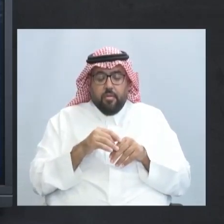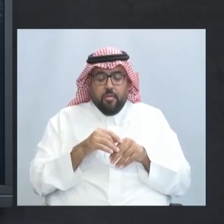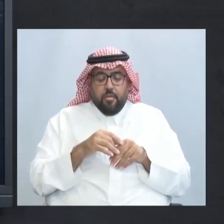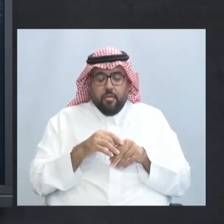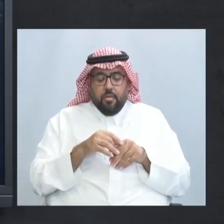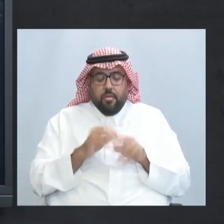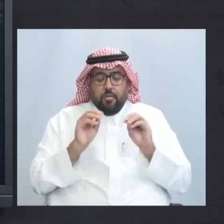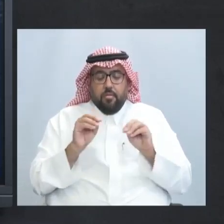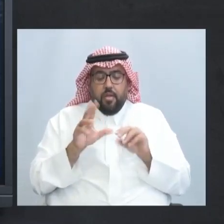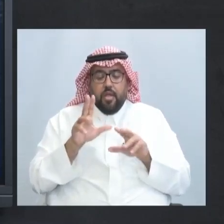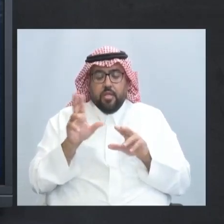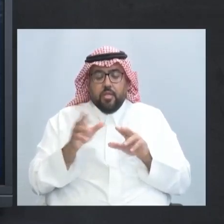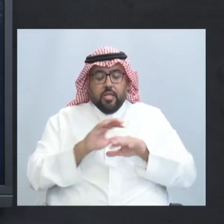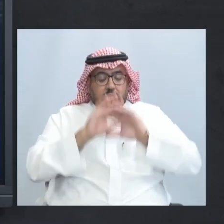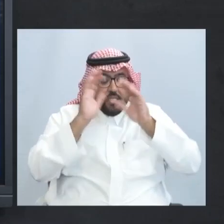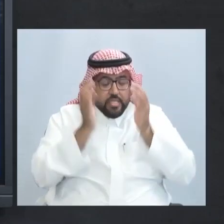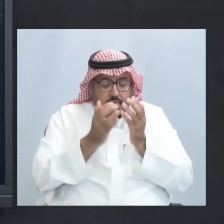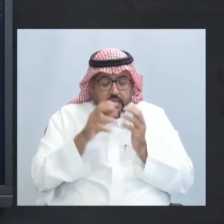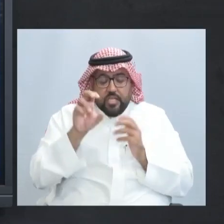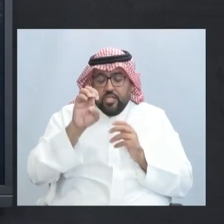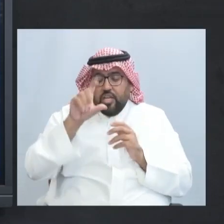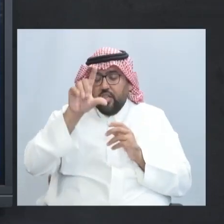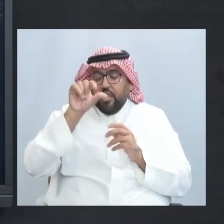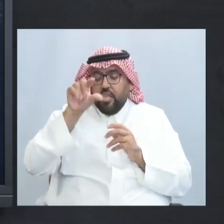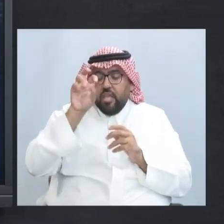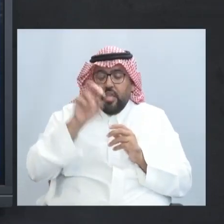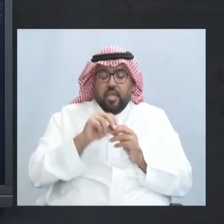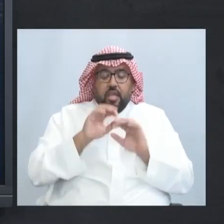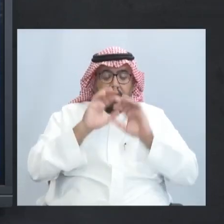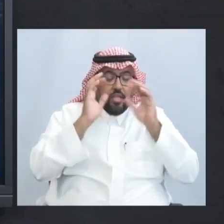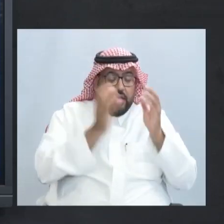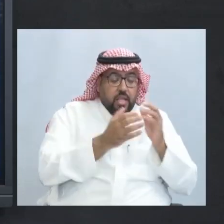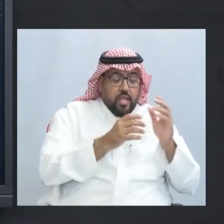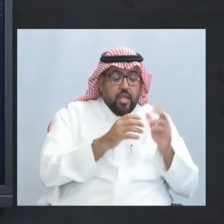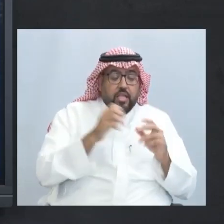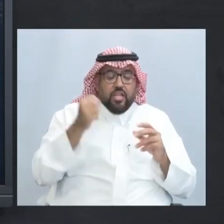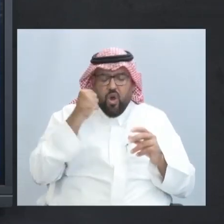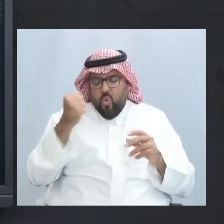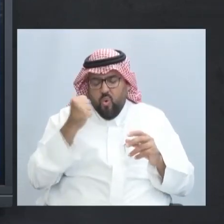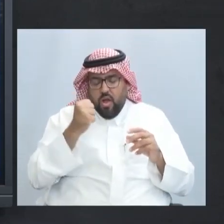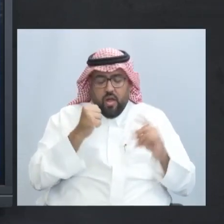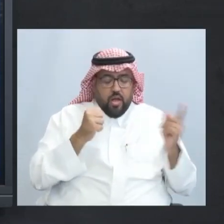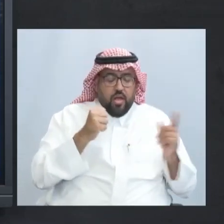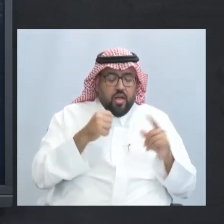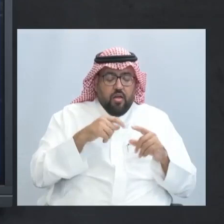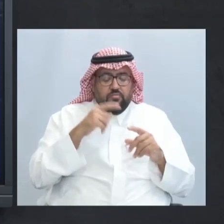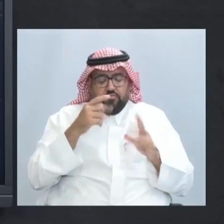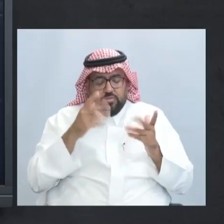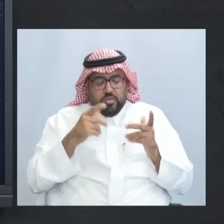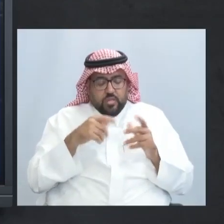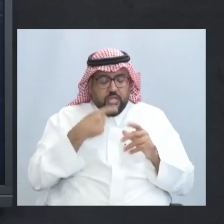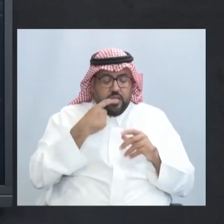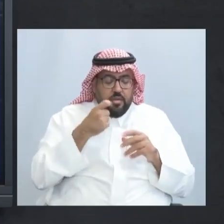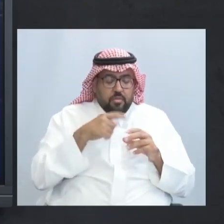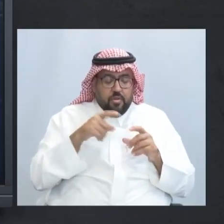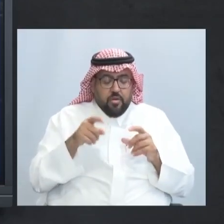ان في الزواحف لها قشره جلديه بينما البيوض الرهل في الطيور لها قشره صلبه والنشاط التكاثري معقد في الطيور